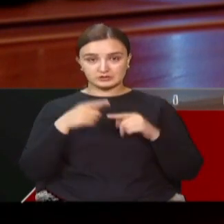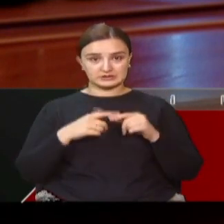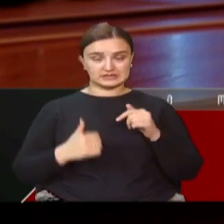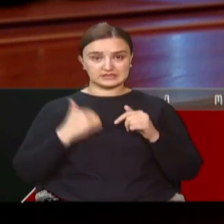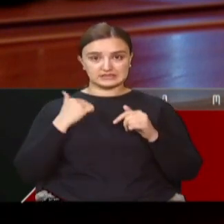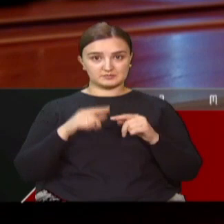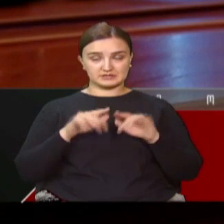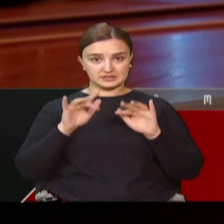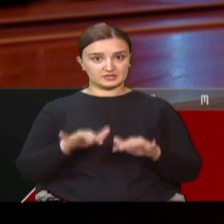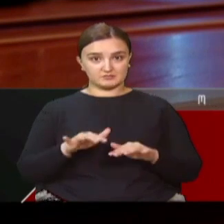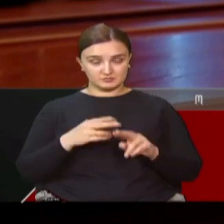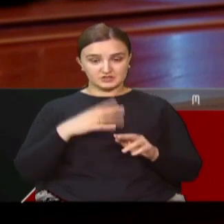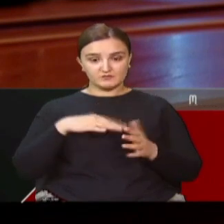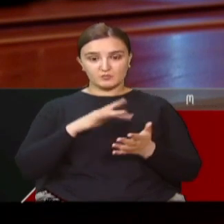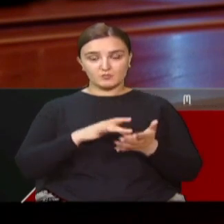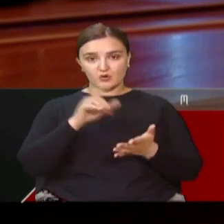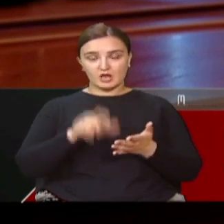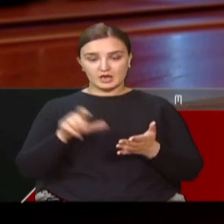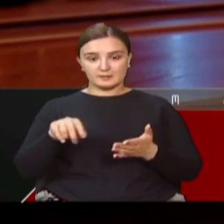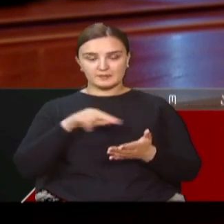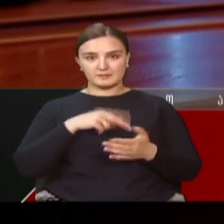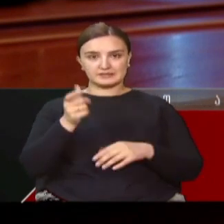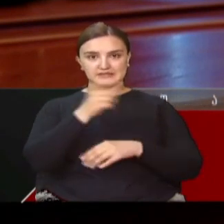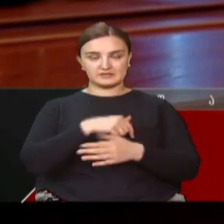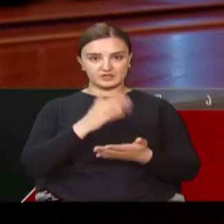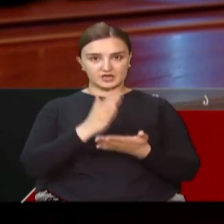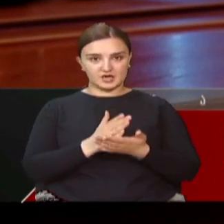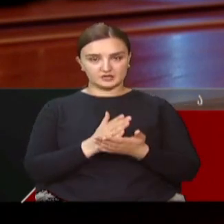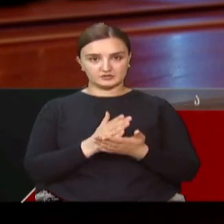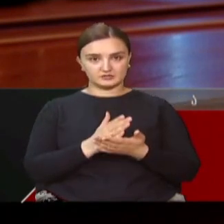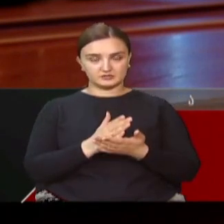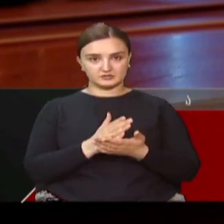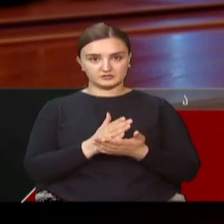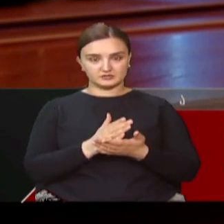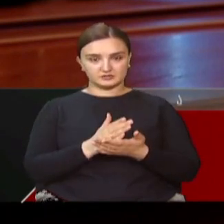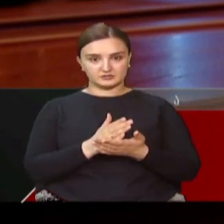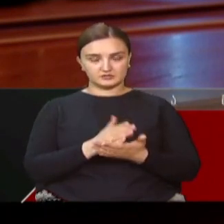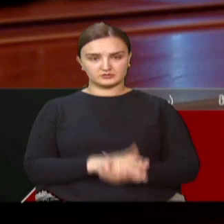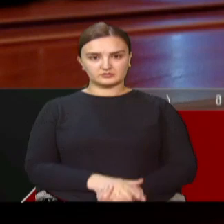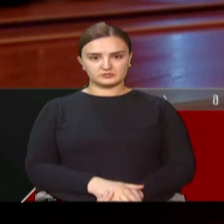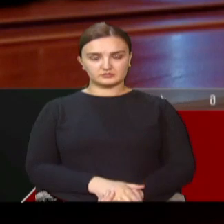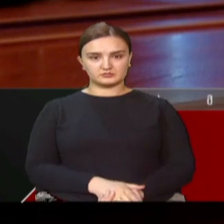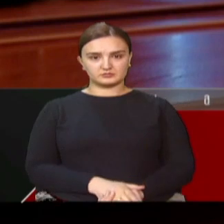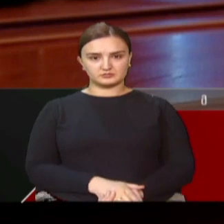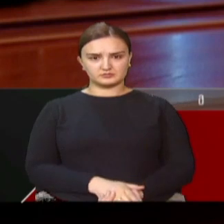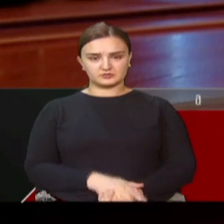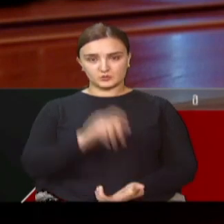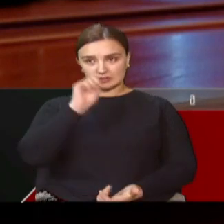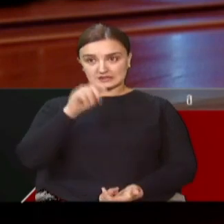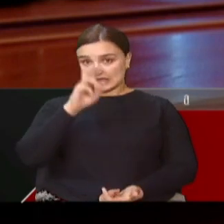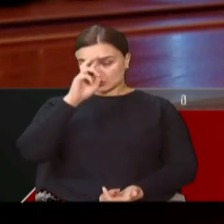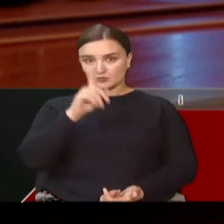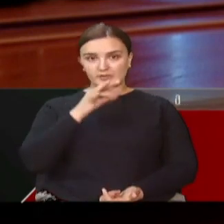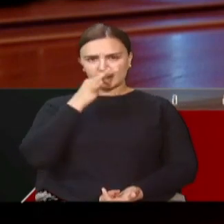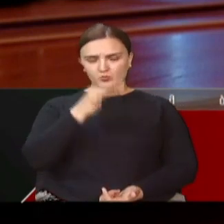ღირსების აყრა? საქართველოს მოქალაქე, მით უმეტეს პარლამენტის წევრი რო ხარ და თავში რო გიტყავს მათ შორის უკრაინის ხელისუფლება